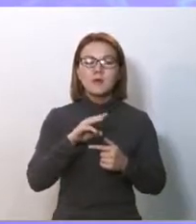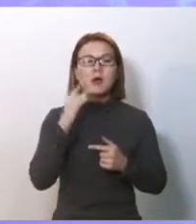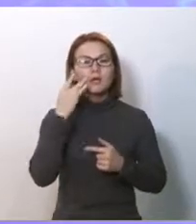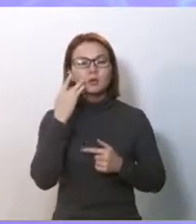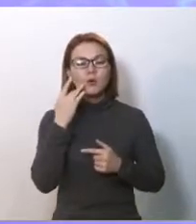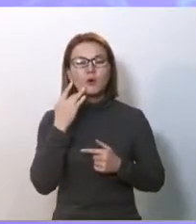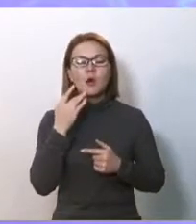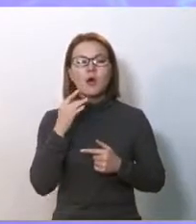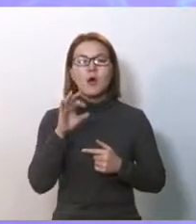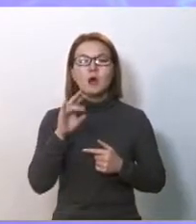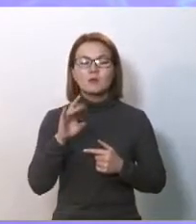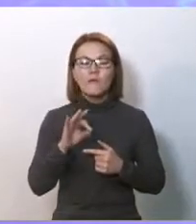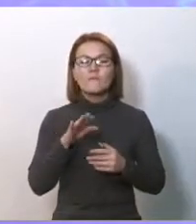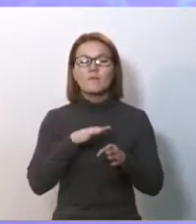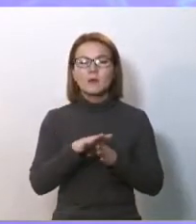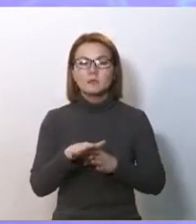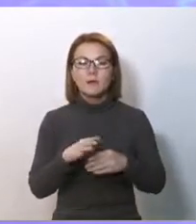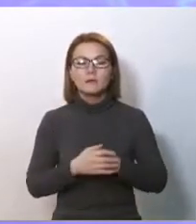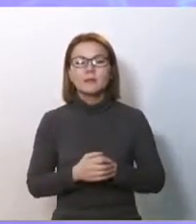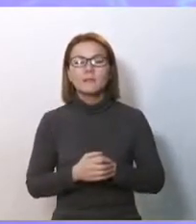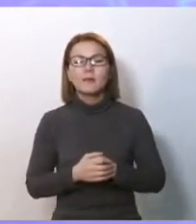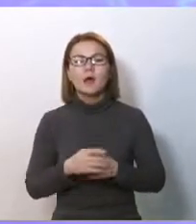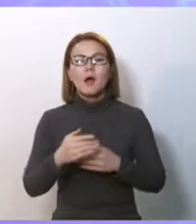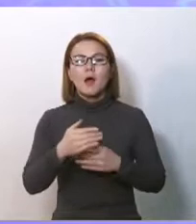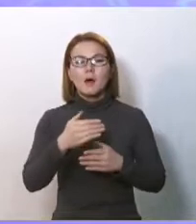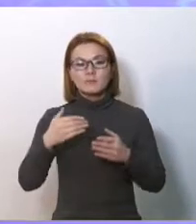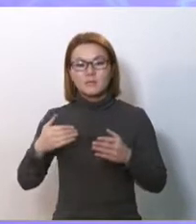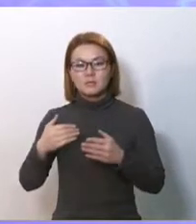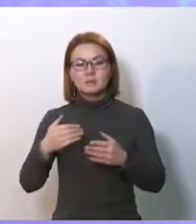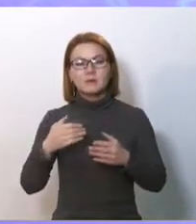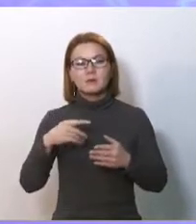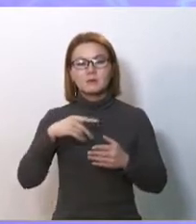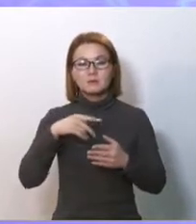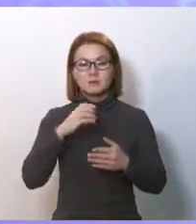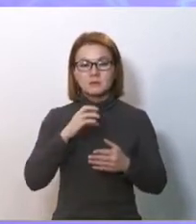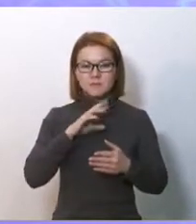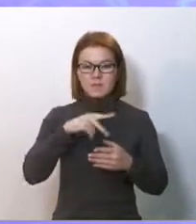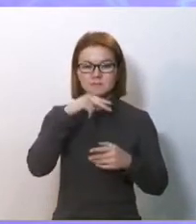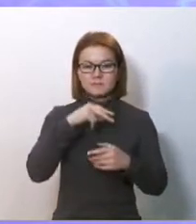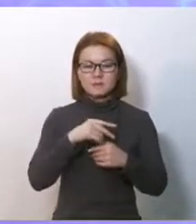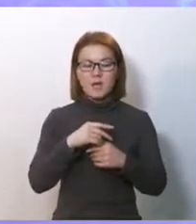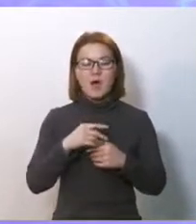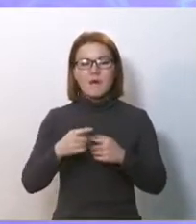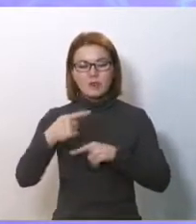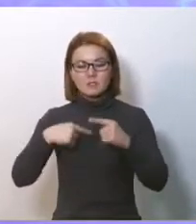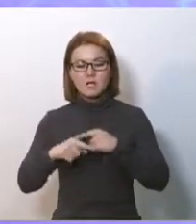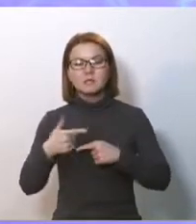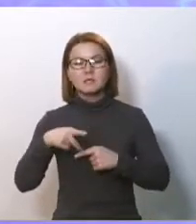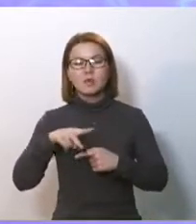которое оно выполняет. Перед суффиксом «ся» в возвратных